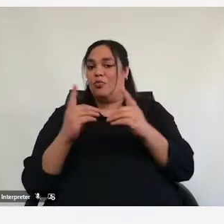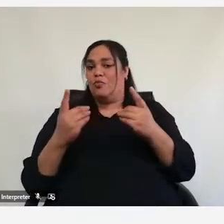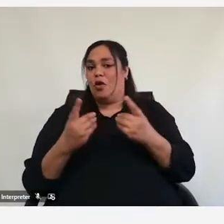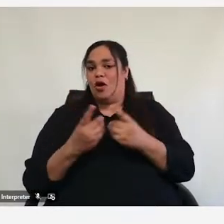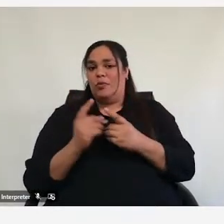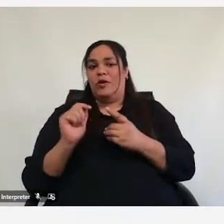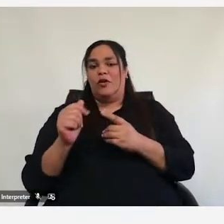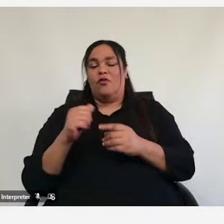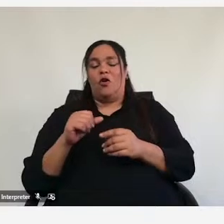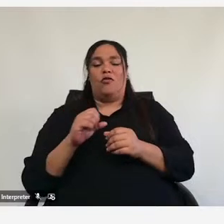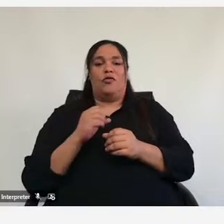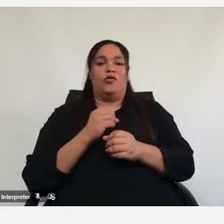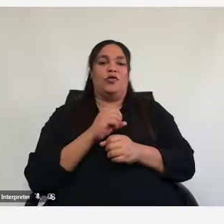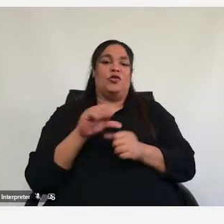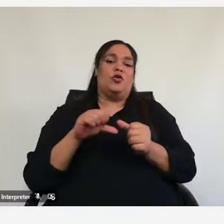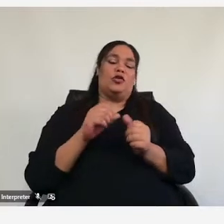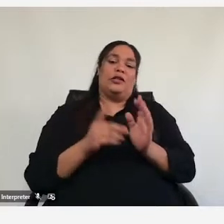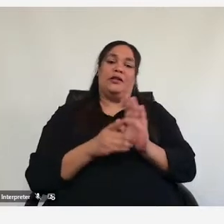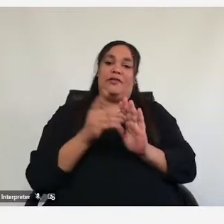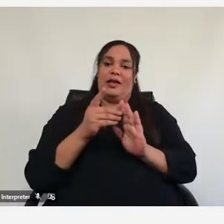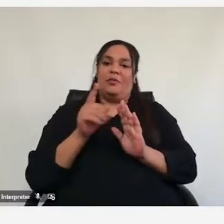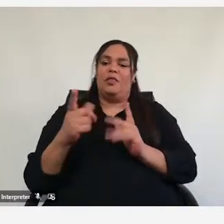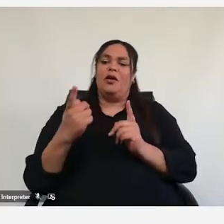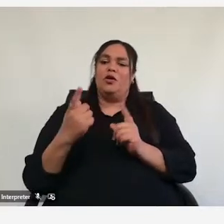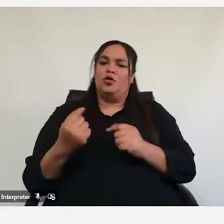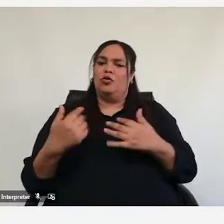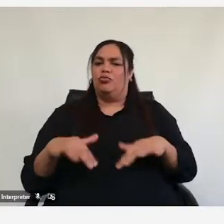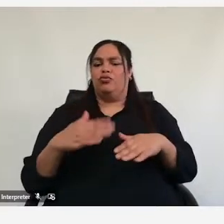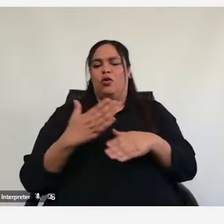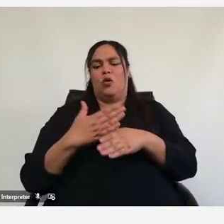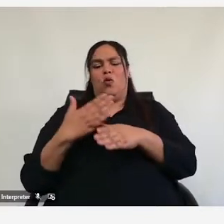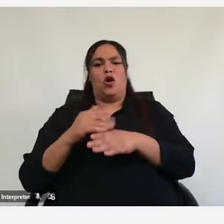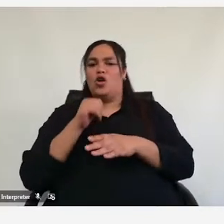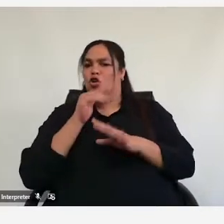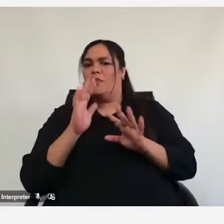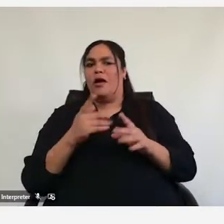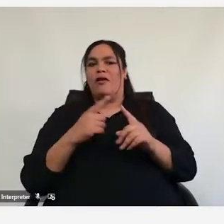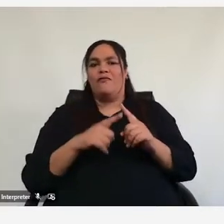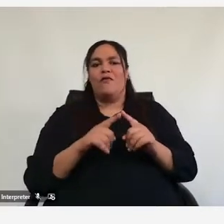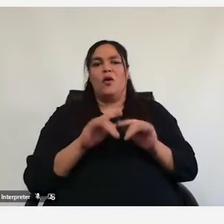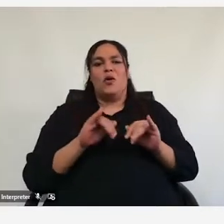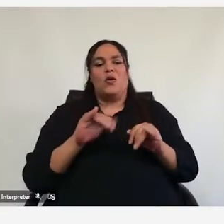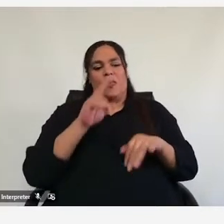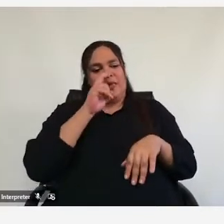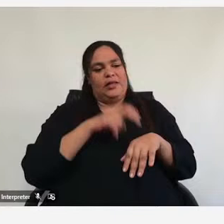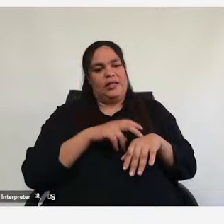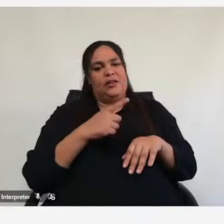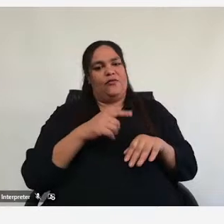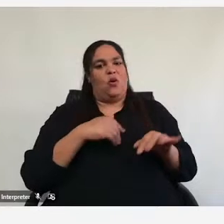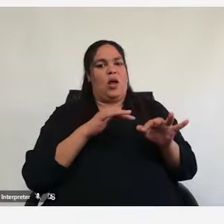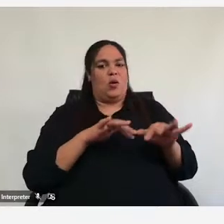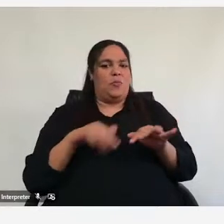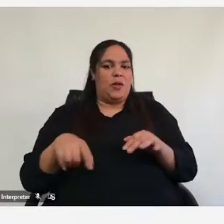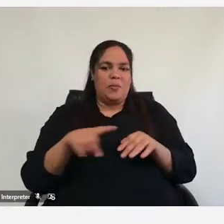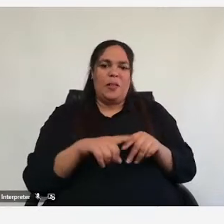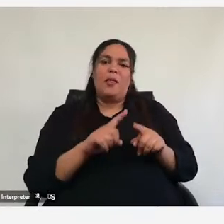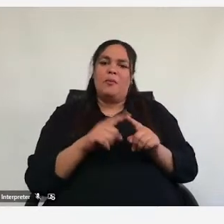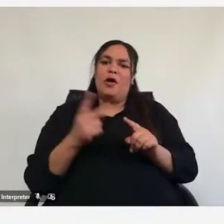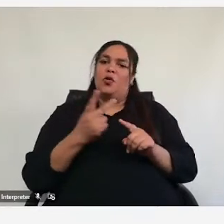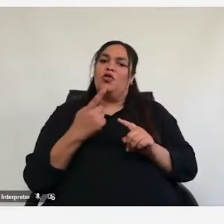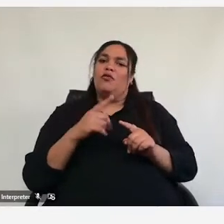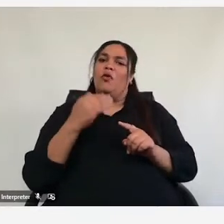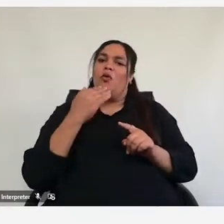van Maatskaplike Ontwikkeling doen noodsaaklike werk nie net vir die onmiddellike welstand van ons mense nie, maar ook vir